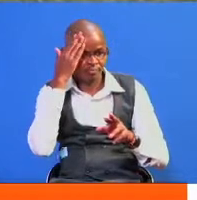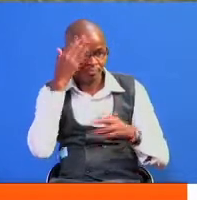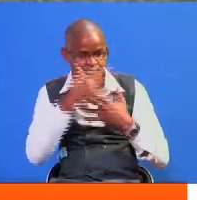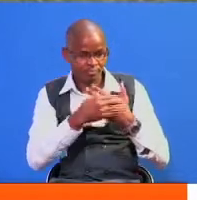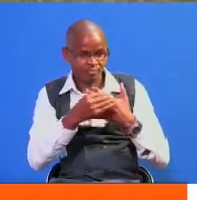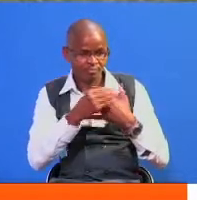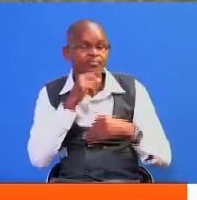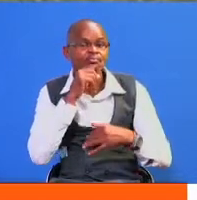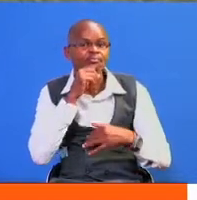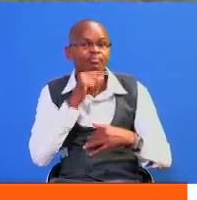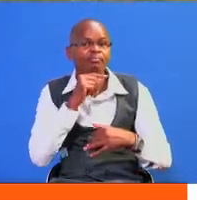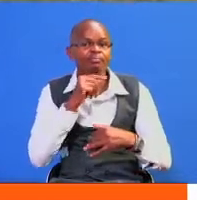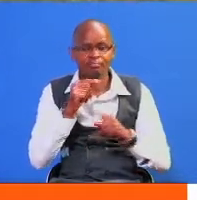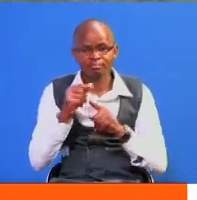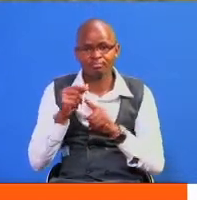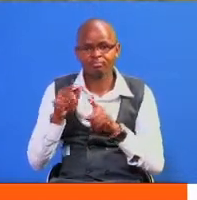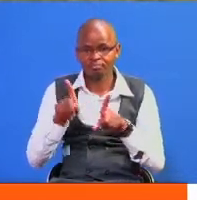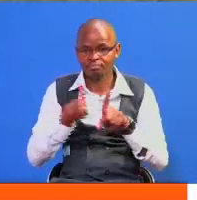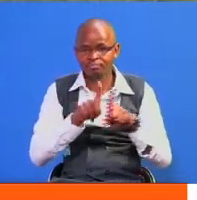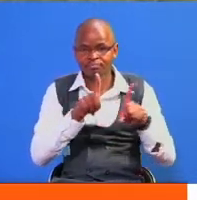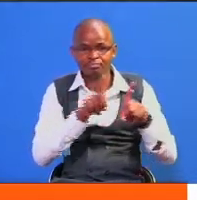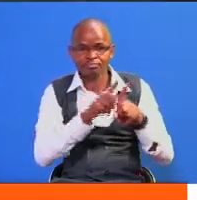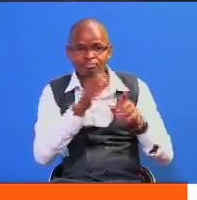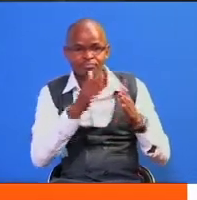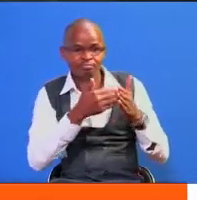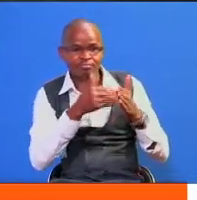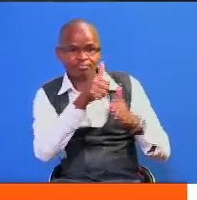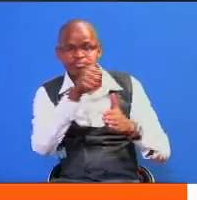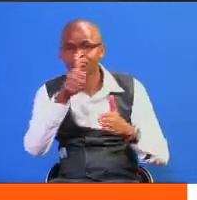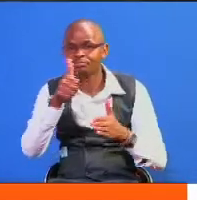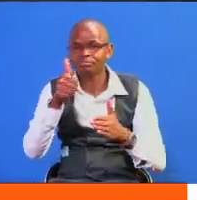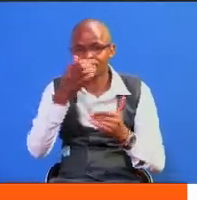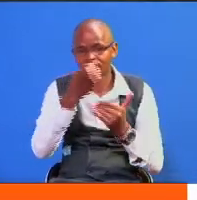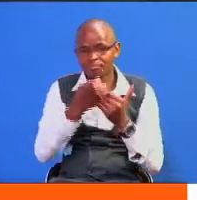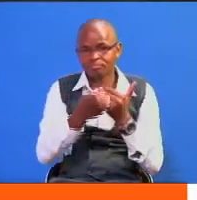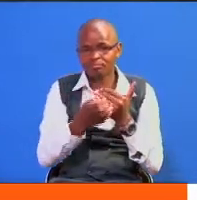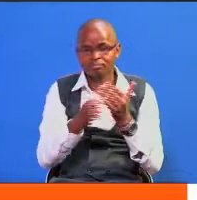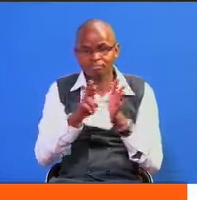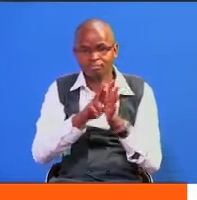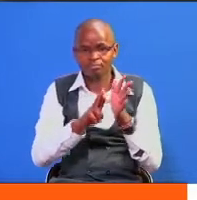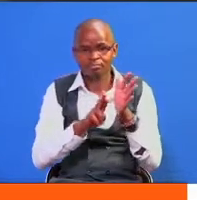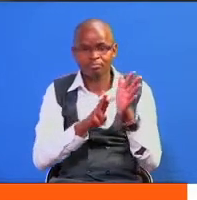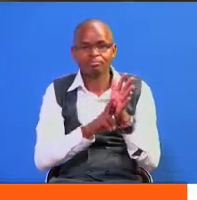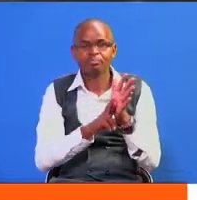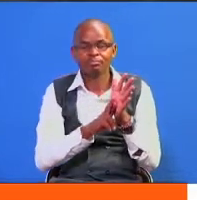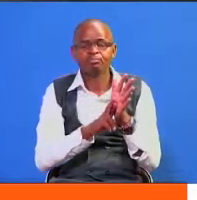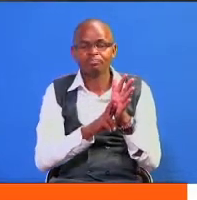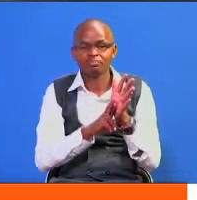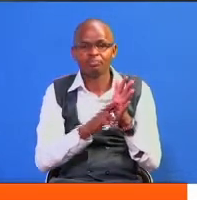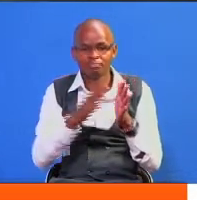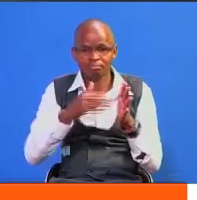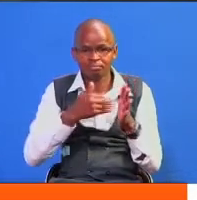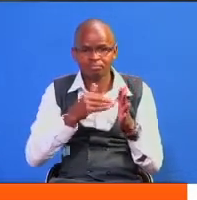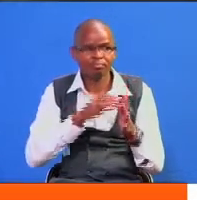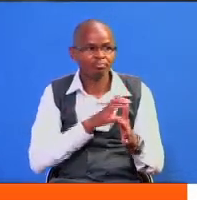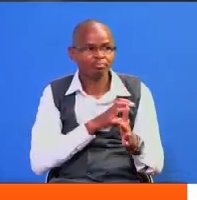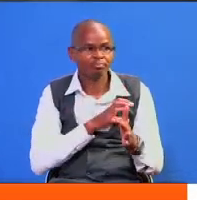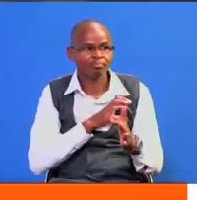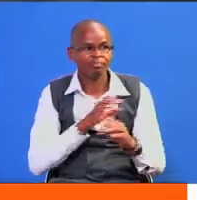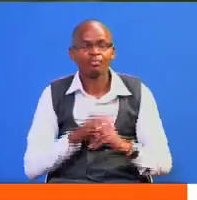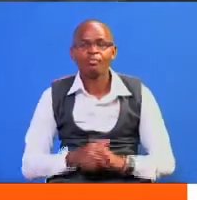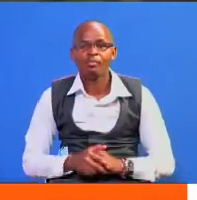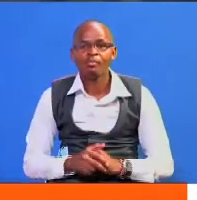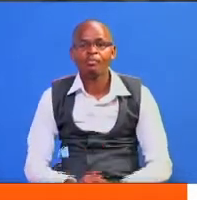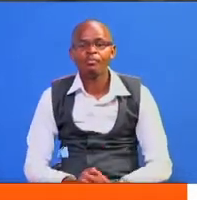za babake mzazi miongoni mwa nyimbo zingine, na mwishowe kurekodi na kutoa wimbo wake mwenyewe.